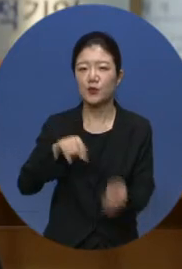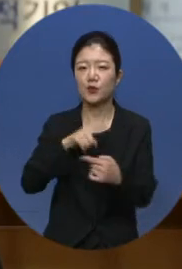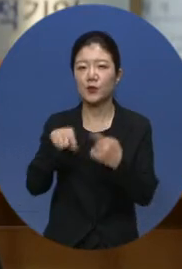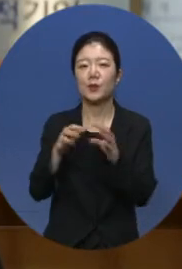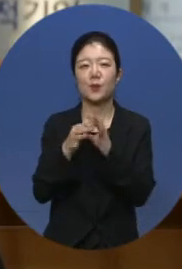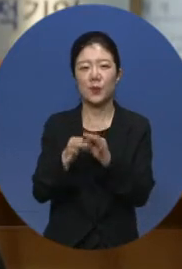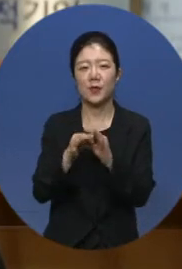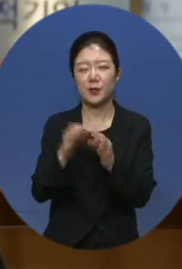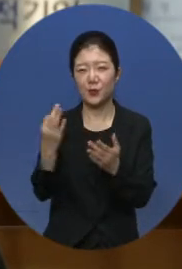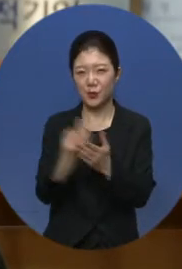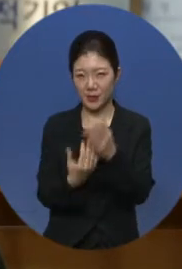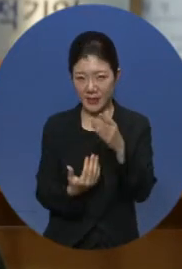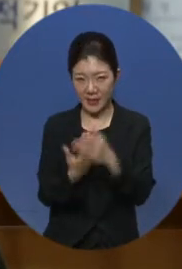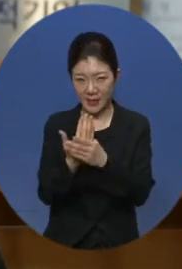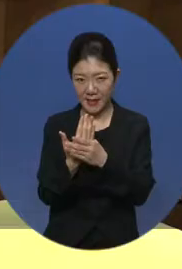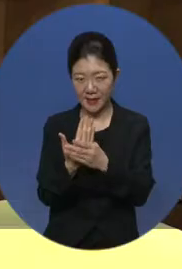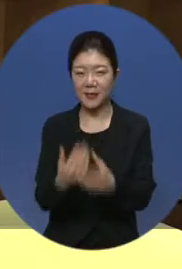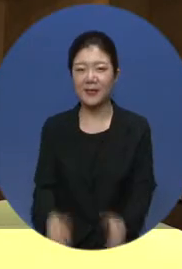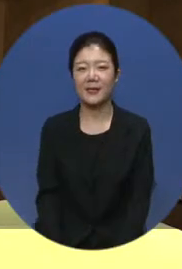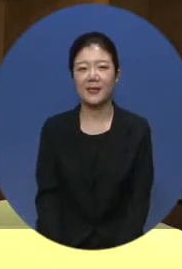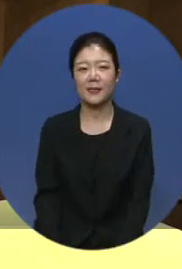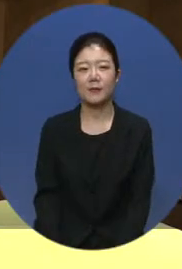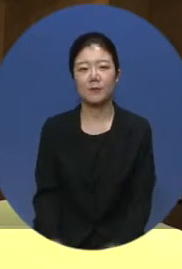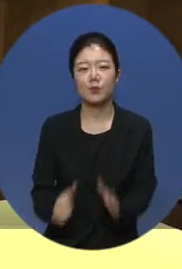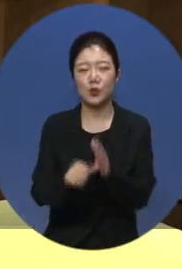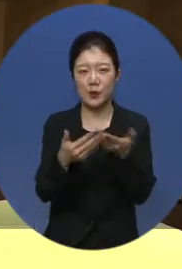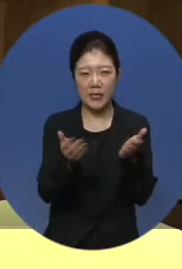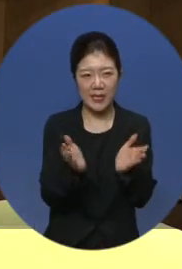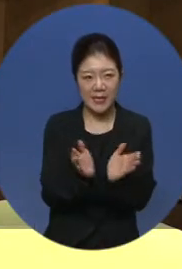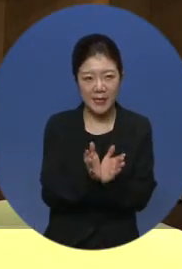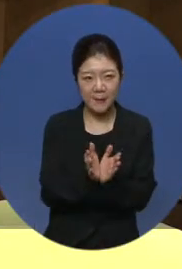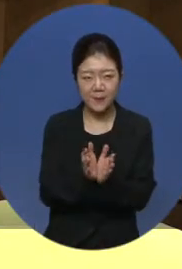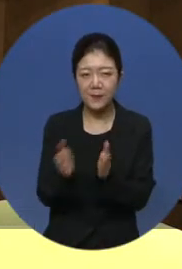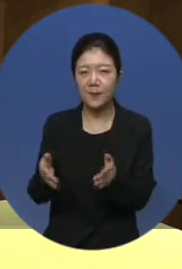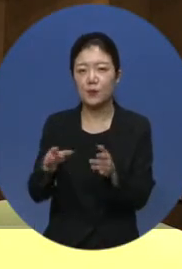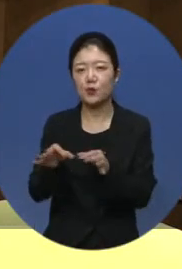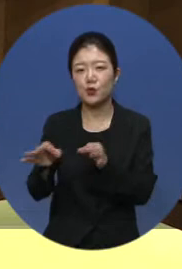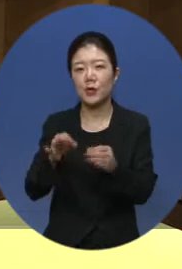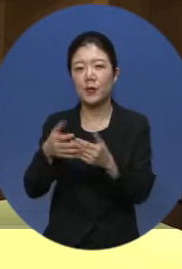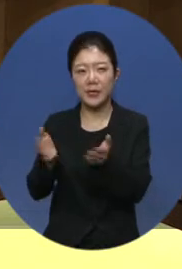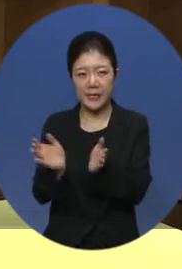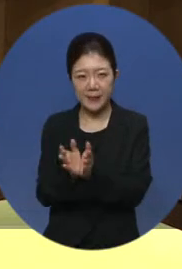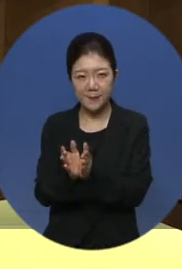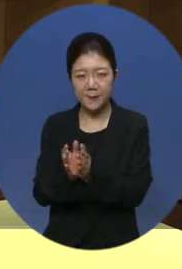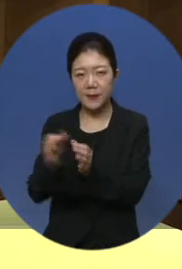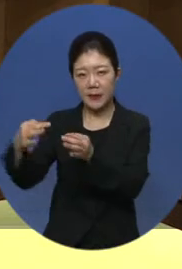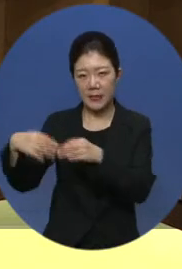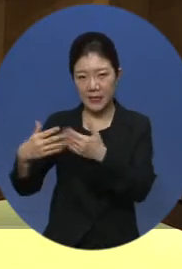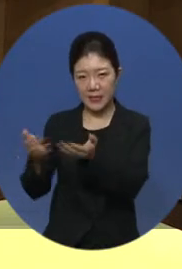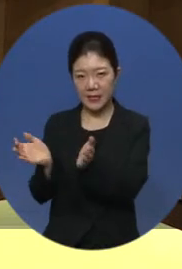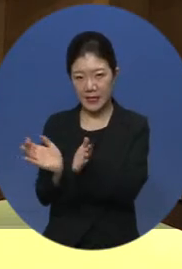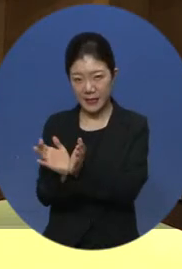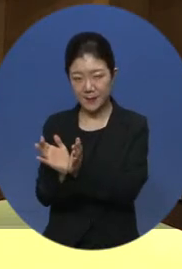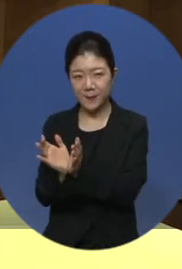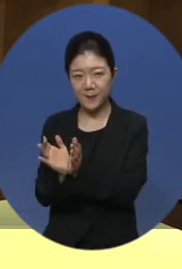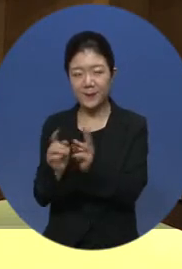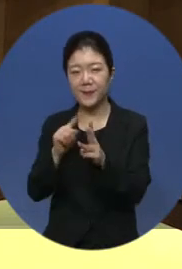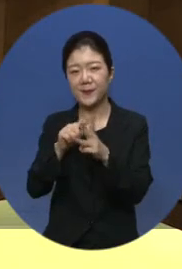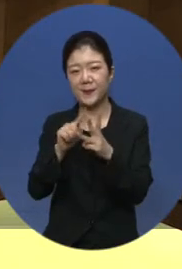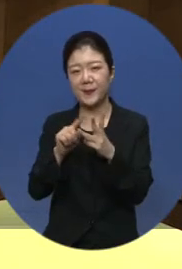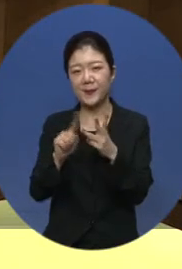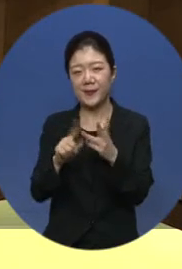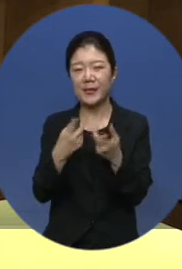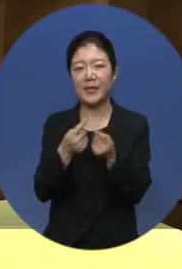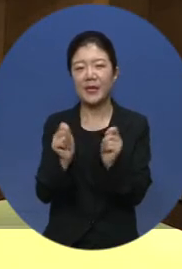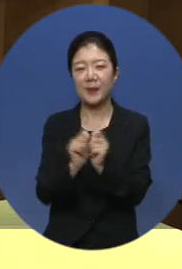수익이 발생하는 사업 모델입니다. 물류팀, 그리고 매장팀, 그리고 기증팀 이렇게 세 개의